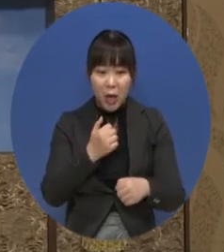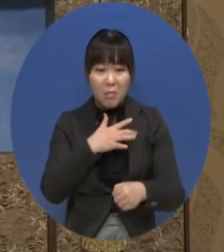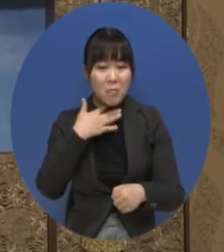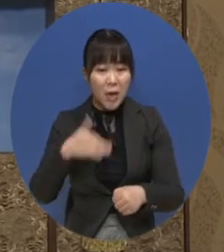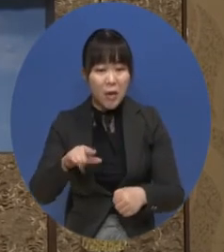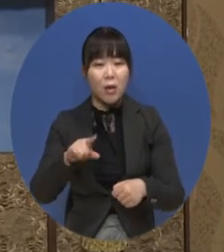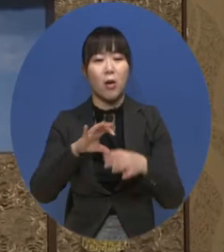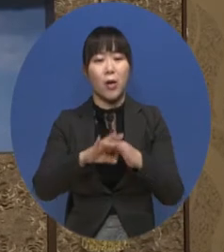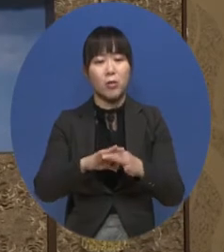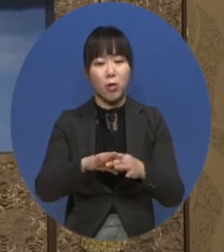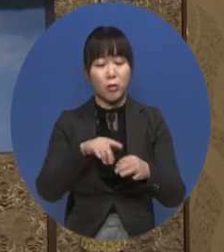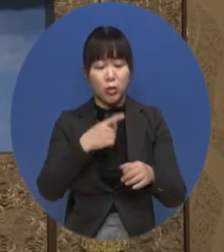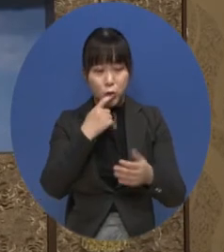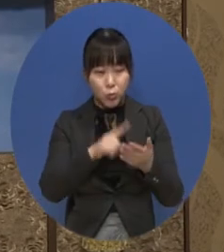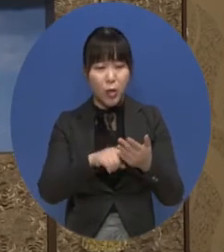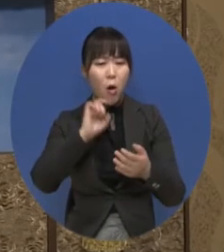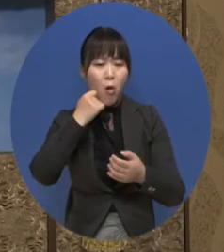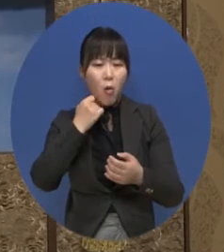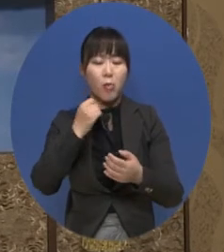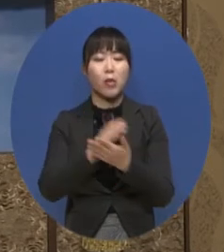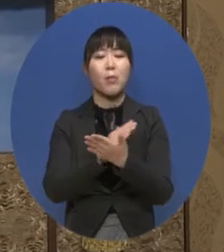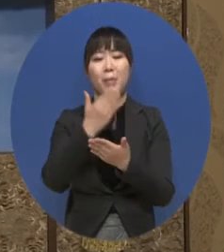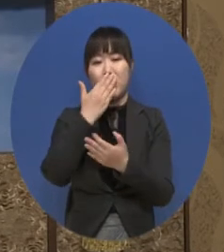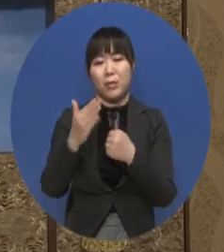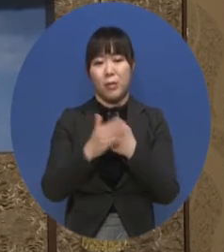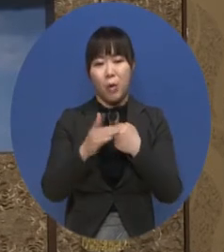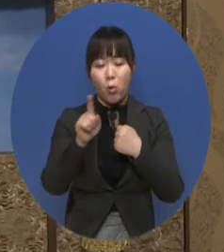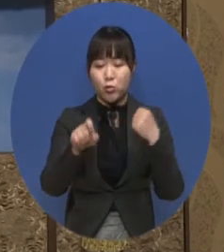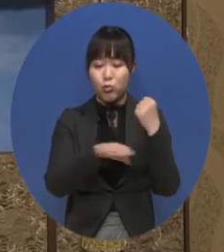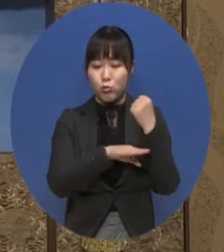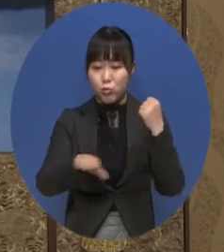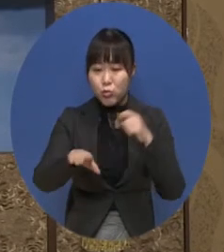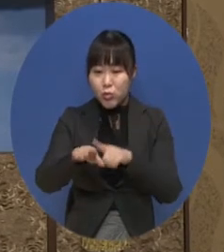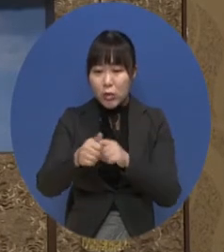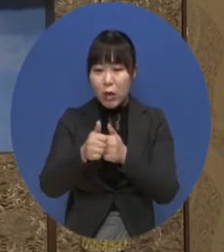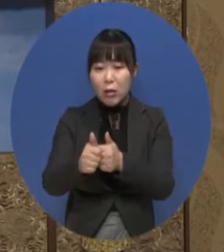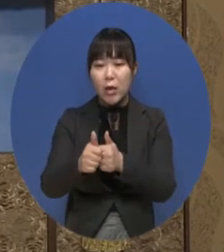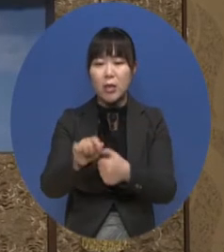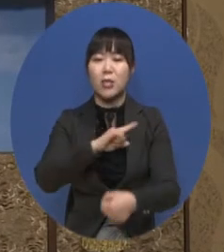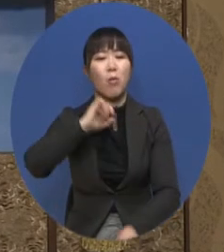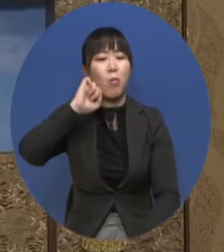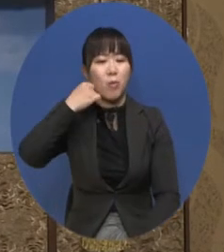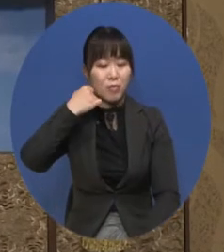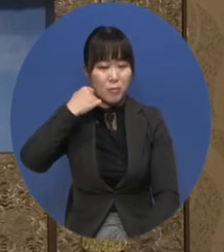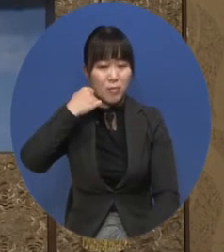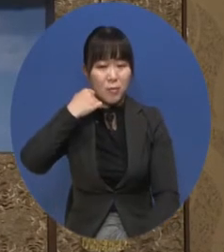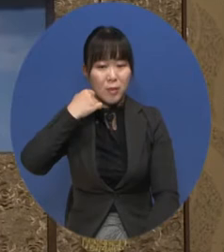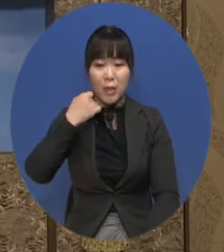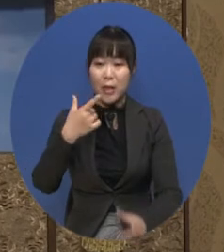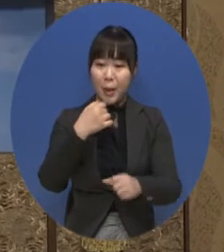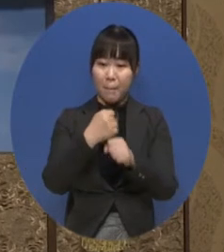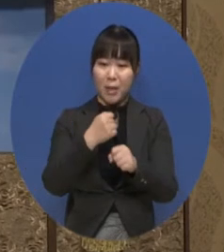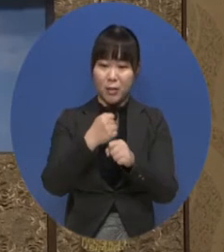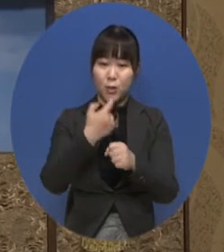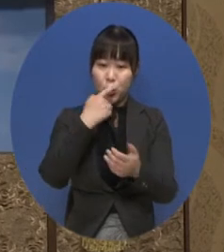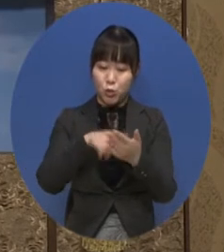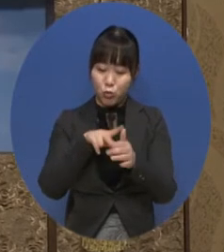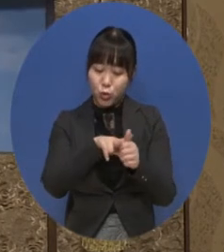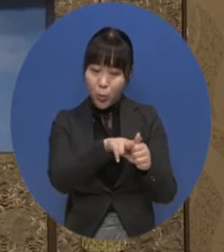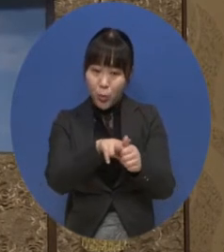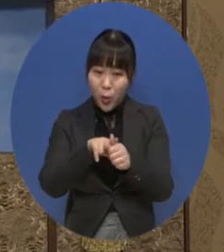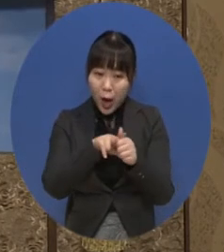네. 더 쉽기도 하고 어렵기도 해서 어디 수준에 맞추느냐가 제일 어려운 것 같아요. 그래서 그렇게 만들어진 쉬운